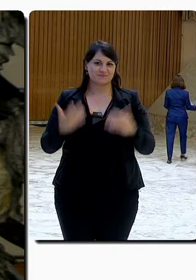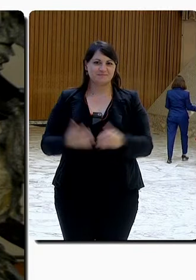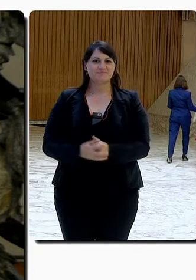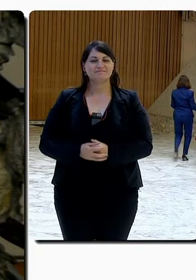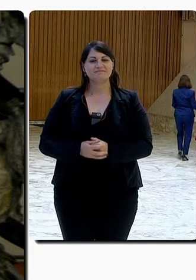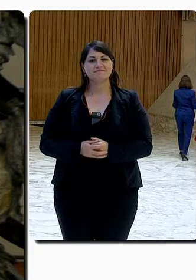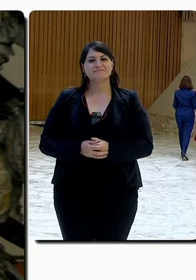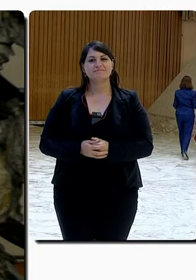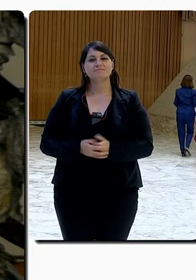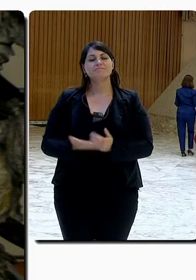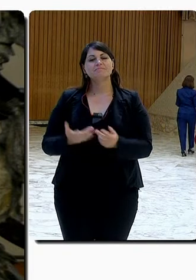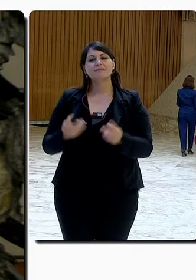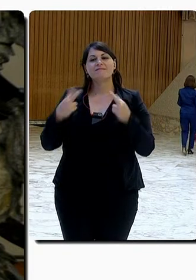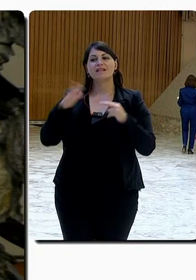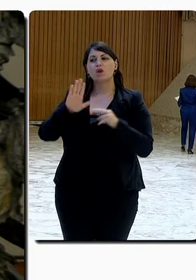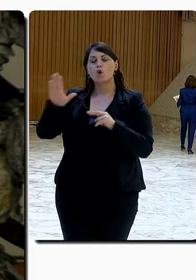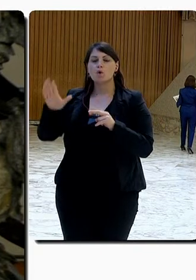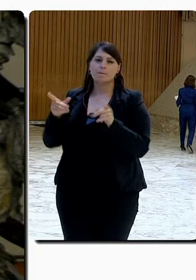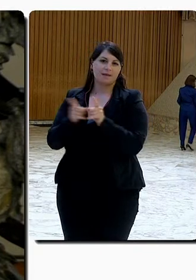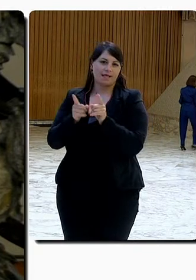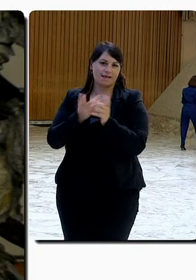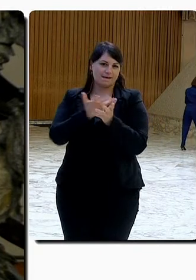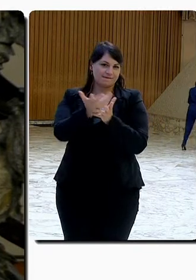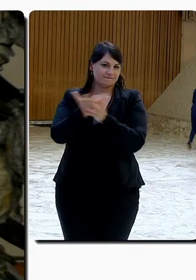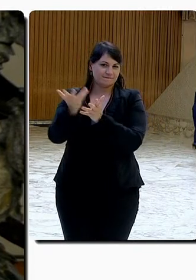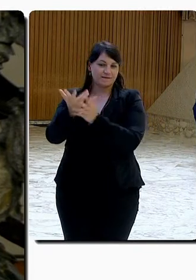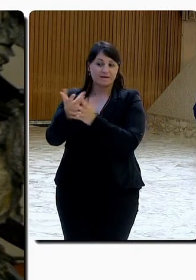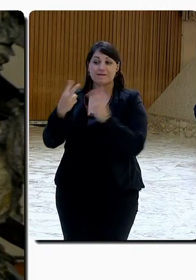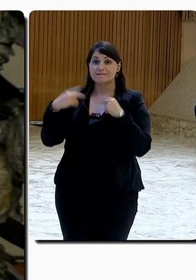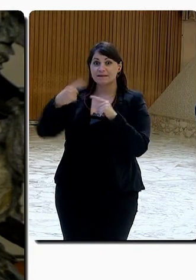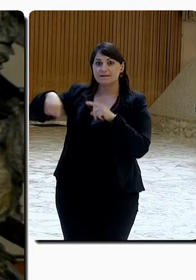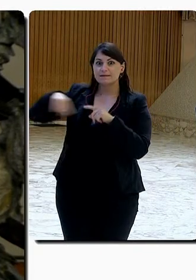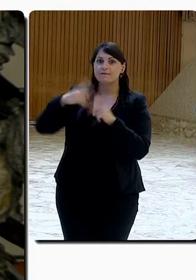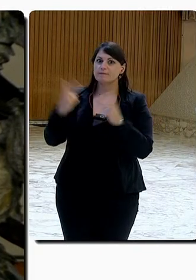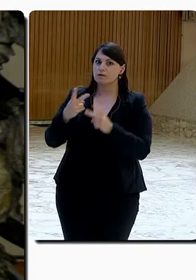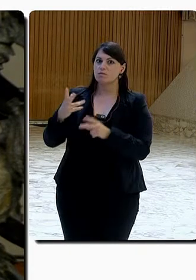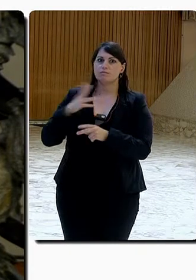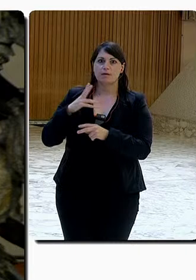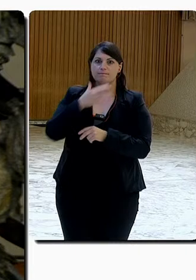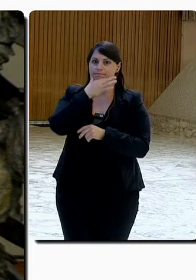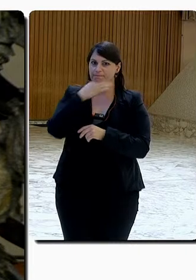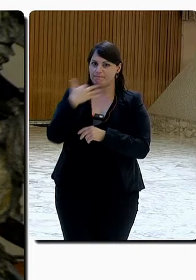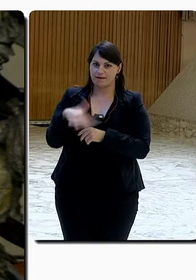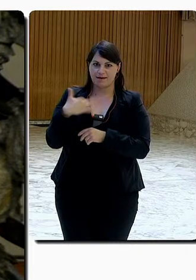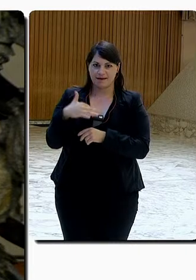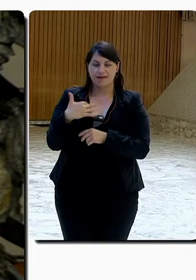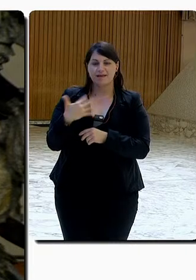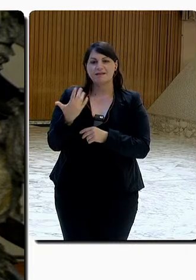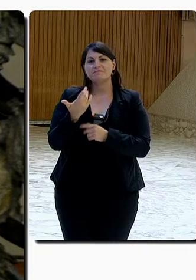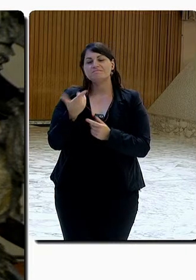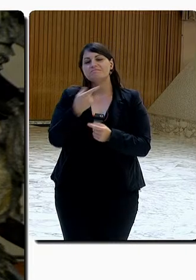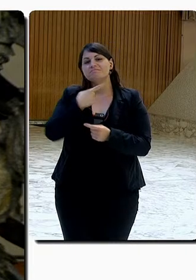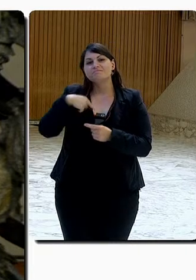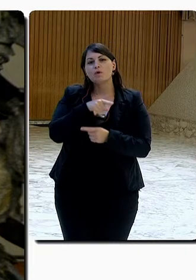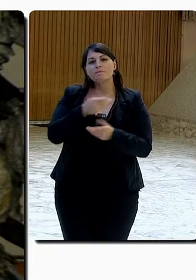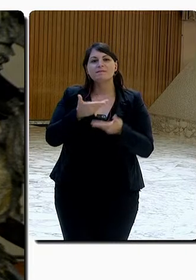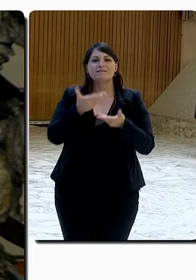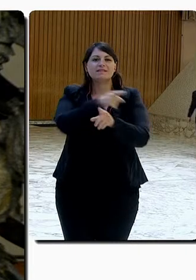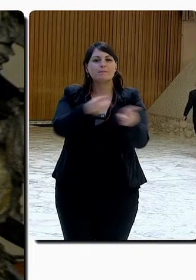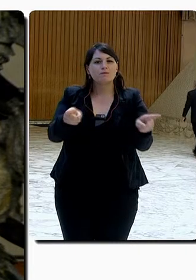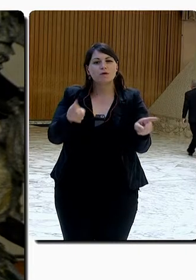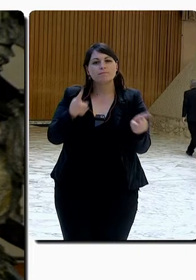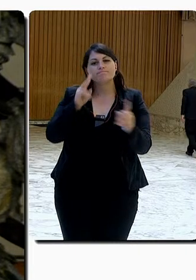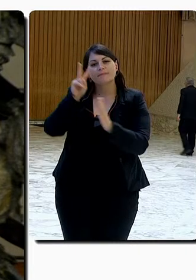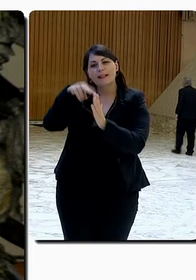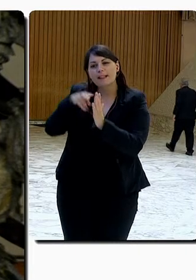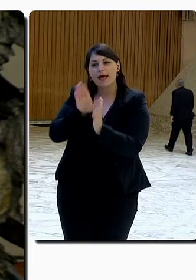qualche breve cenno biografico. Le loro biografie sono molto ricche, molto belle, quindi vi rinviamo a consultarle